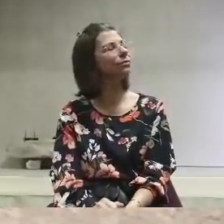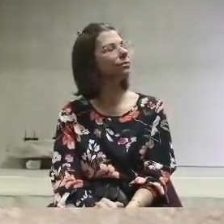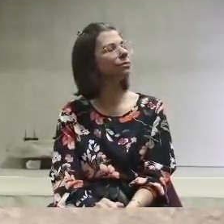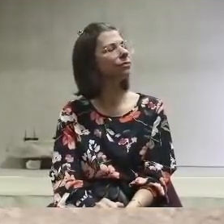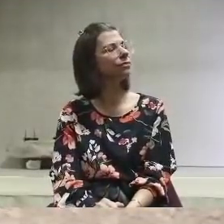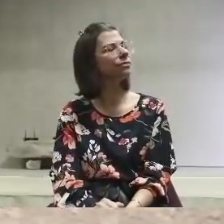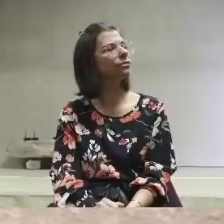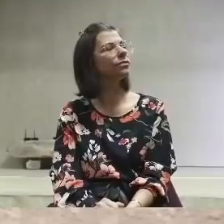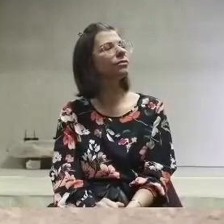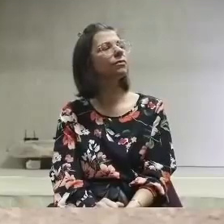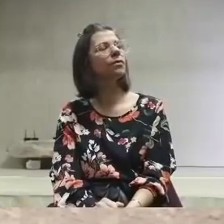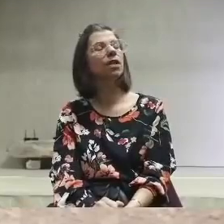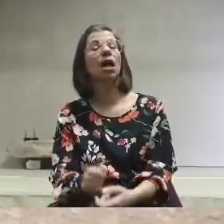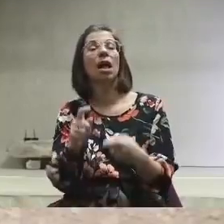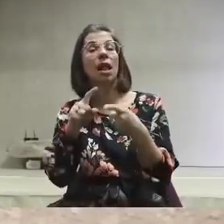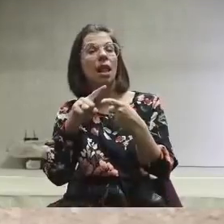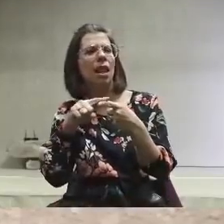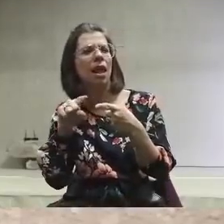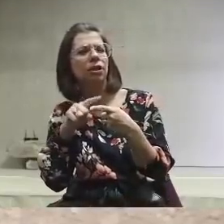L'impur est devenu pur.